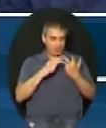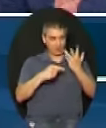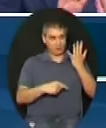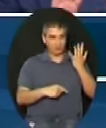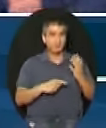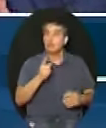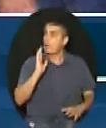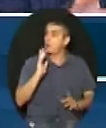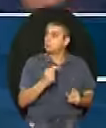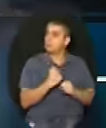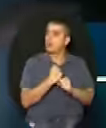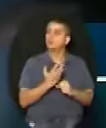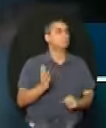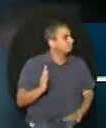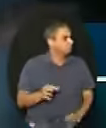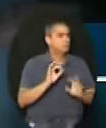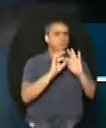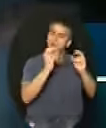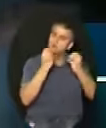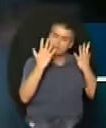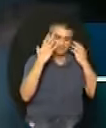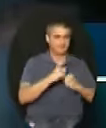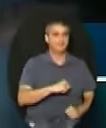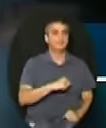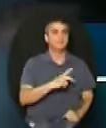וכך מוסרים שמצחוק. מצוין, יופי.